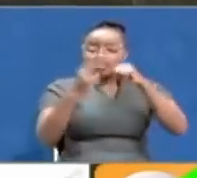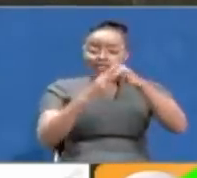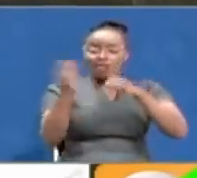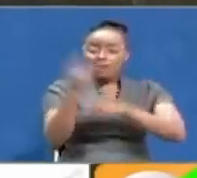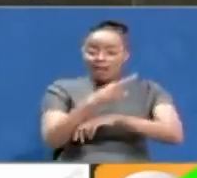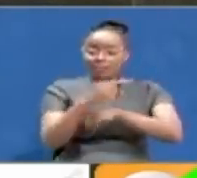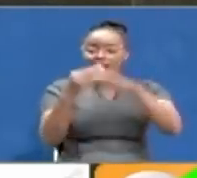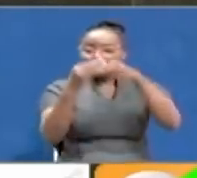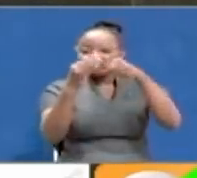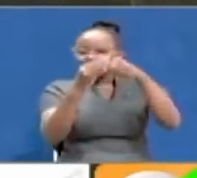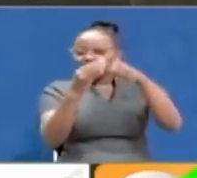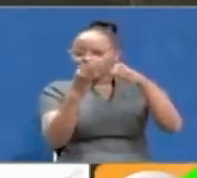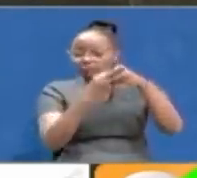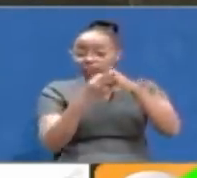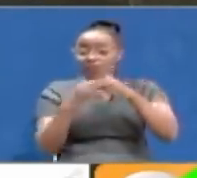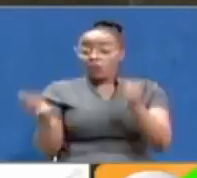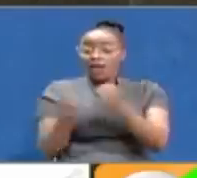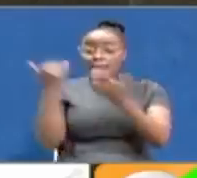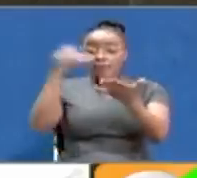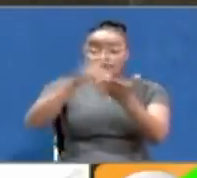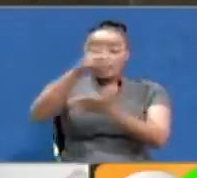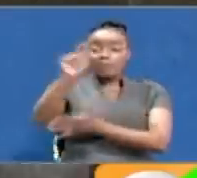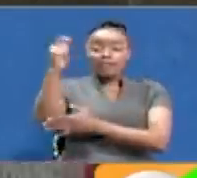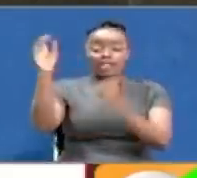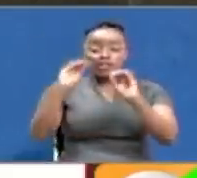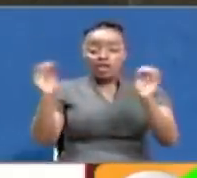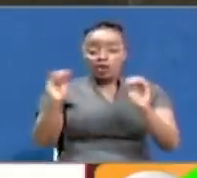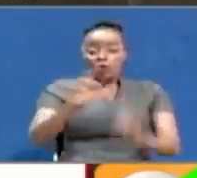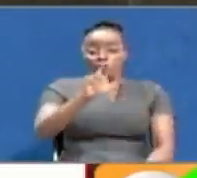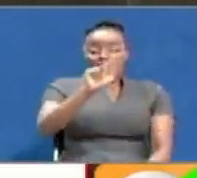mwezi Agosti hayatarejelewa tena humu nchini. Rachel Mwigai, Runinga Citizen.